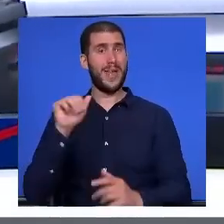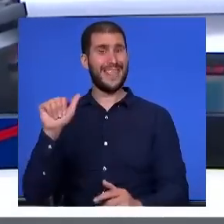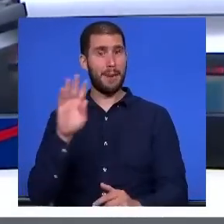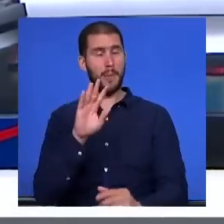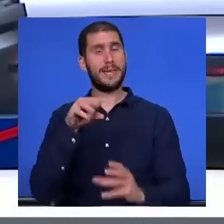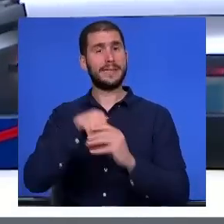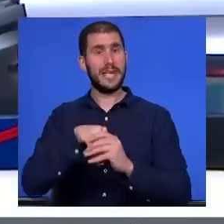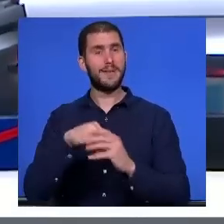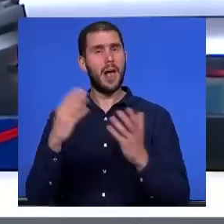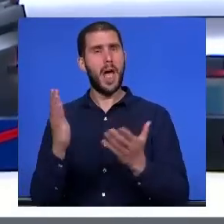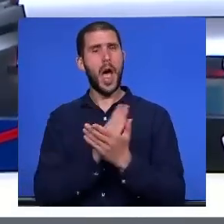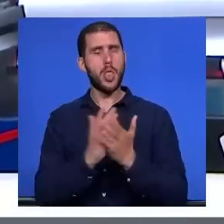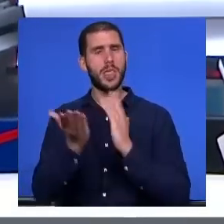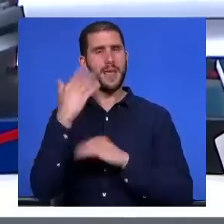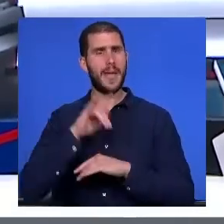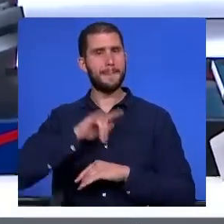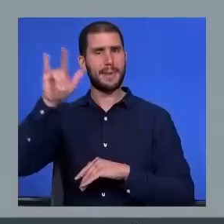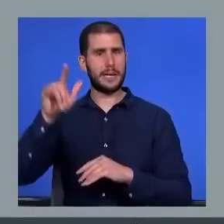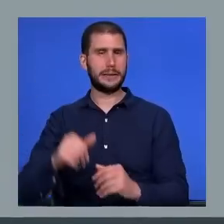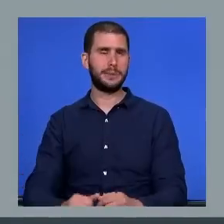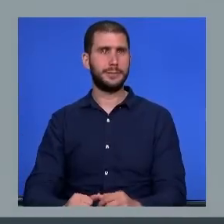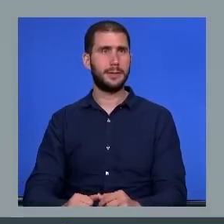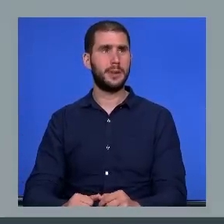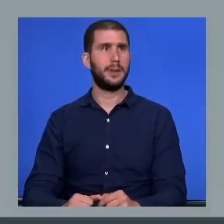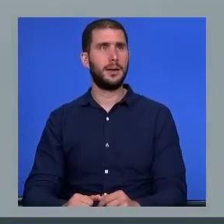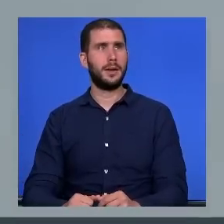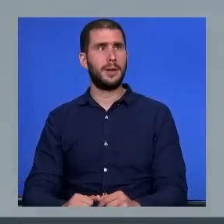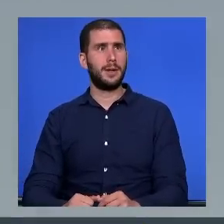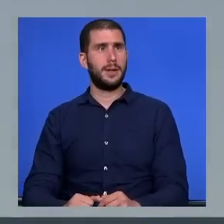הצטרף להכנות לקראת המטס.